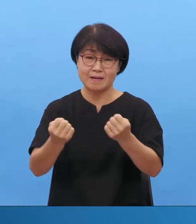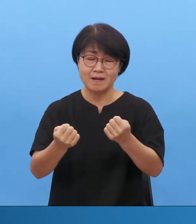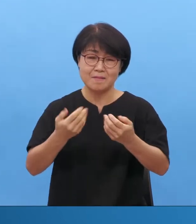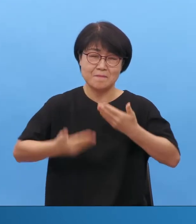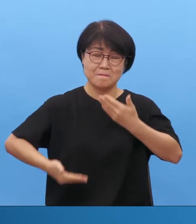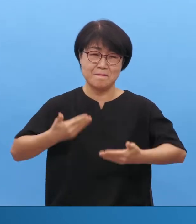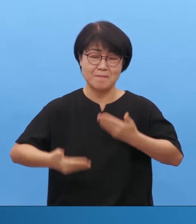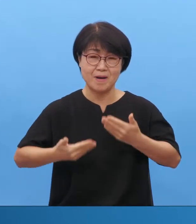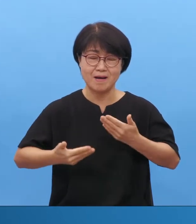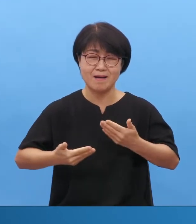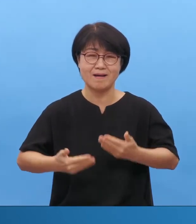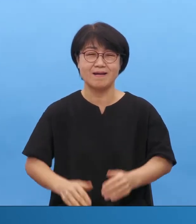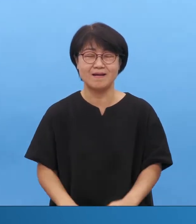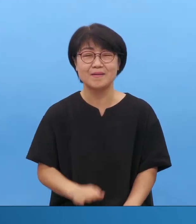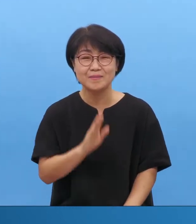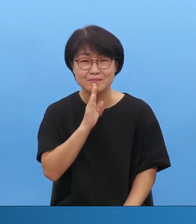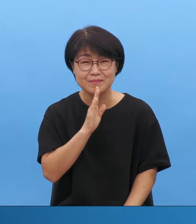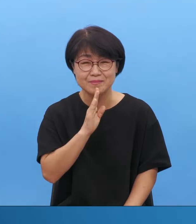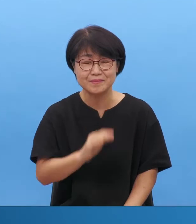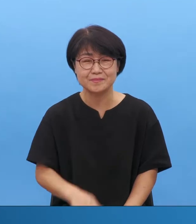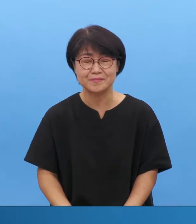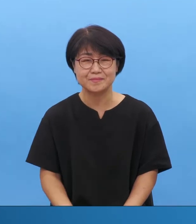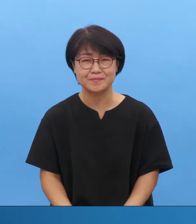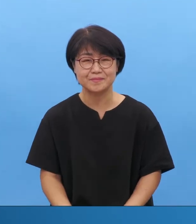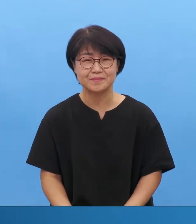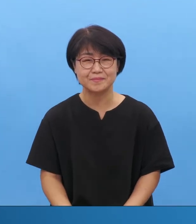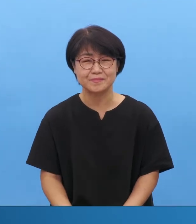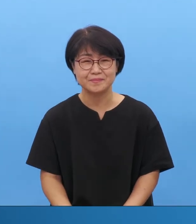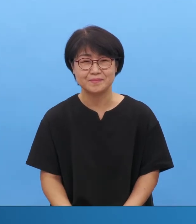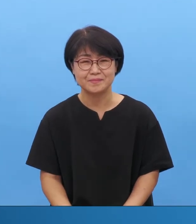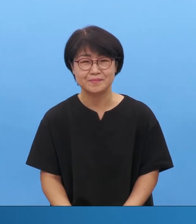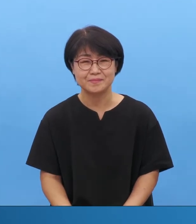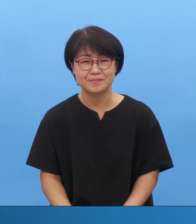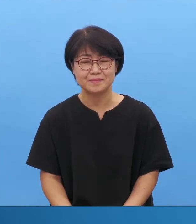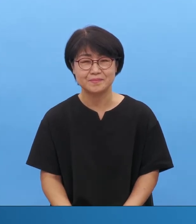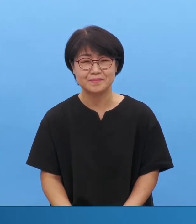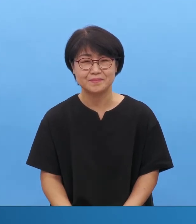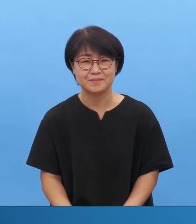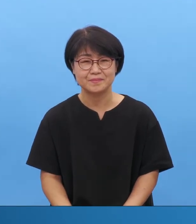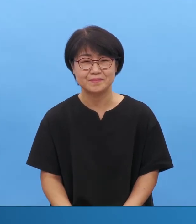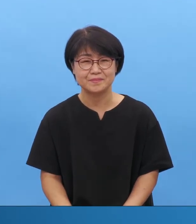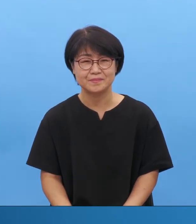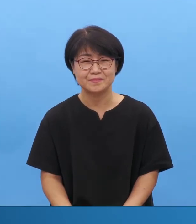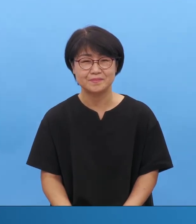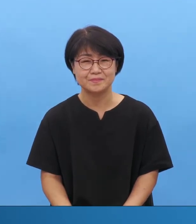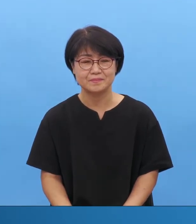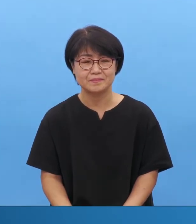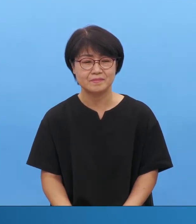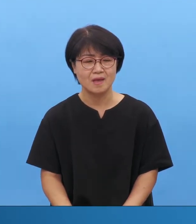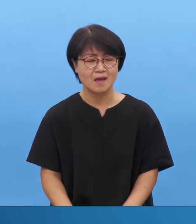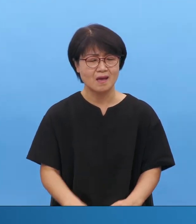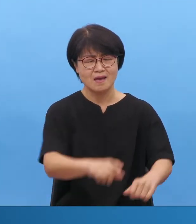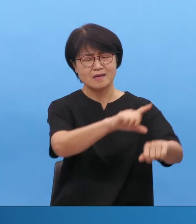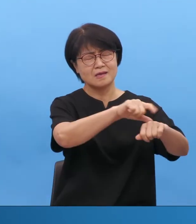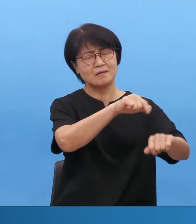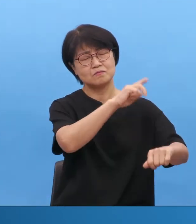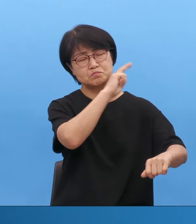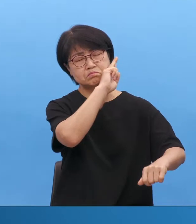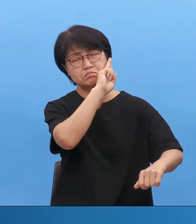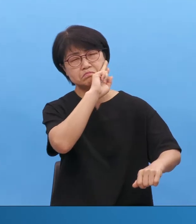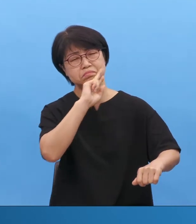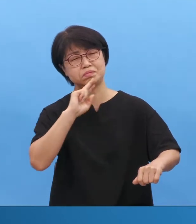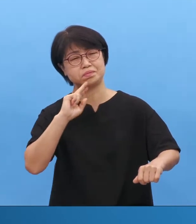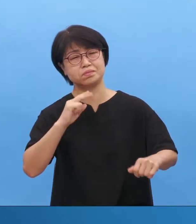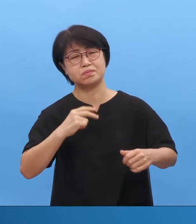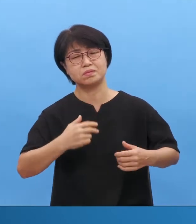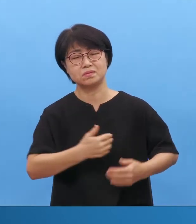busy receiving all these answers because they continue to come. 사람도 시간이 되게 많은 사람하고 시간이 없는 사람하고 다릅니다. It's very different between a person who